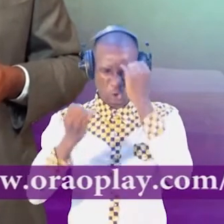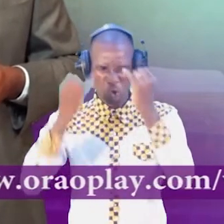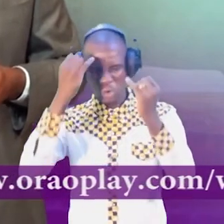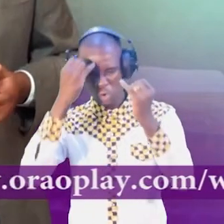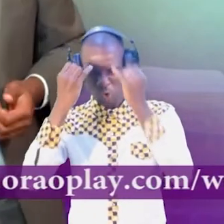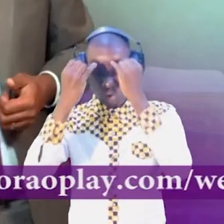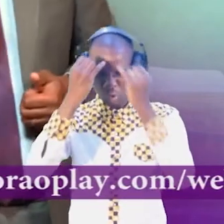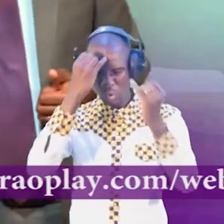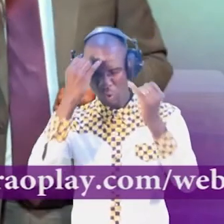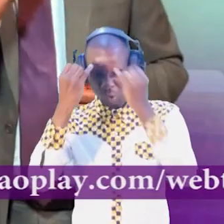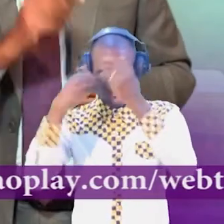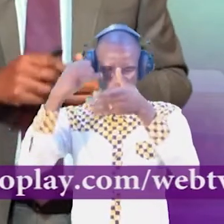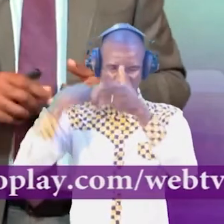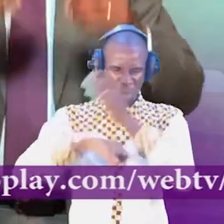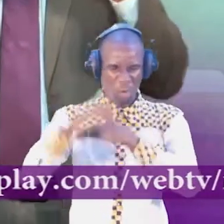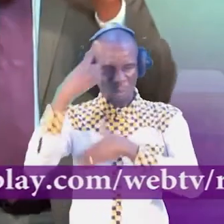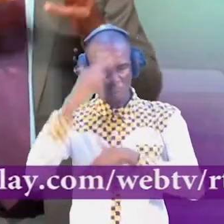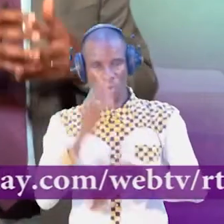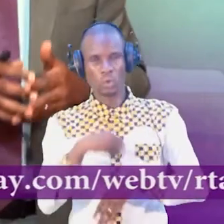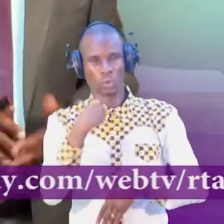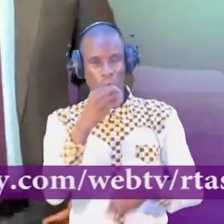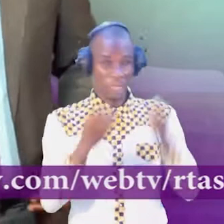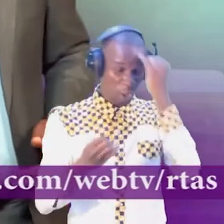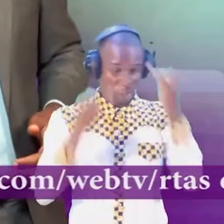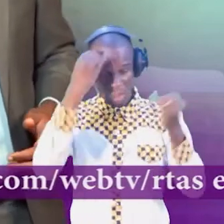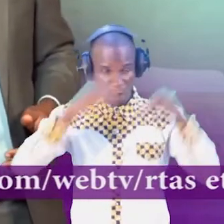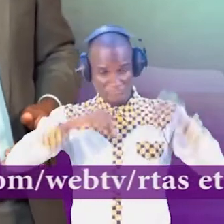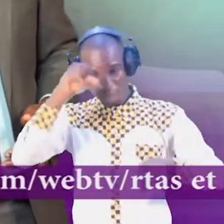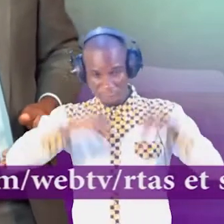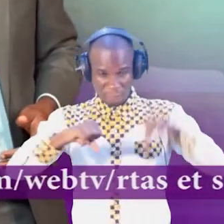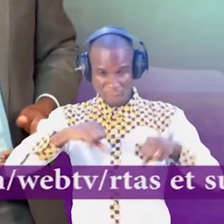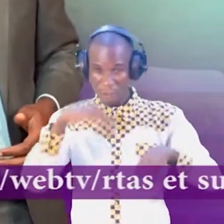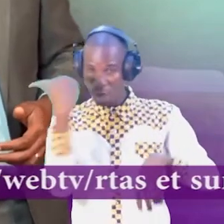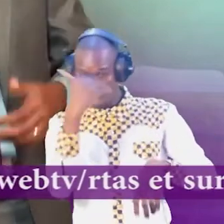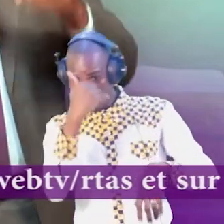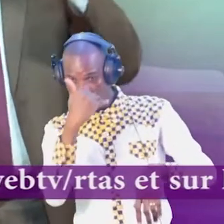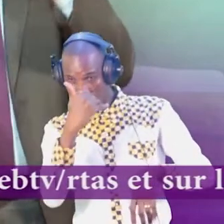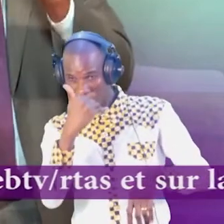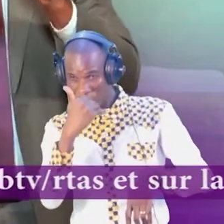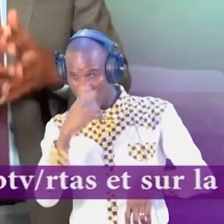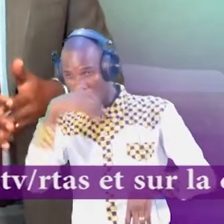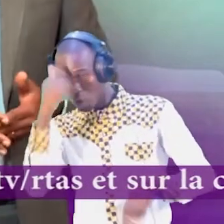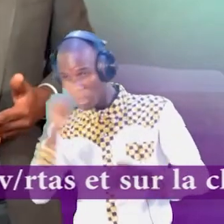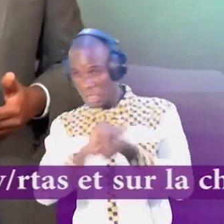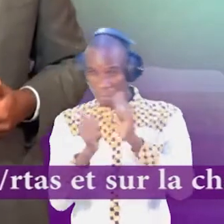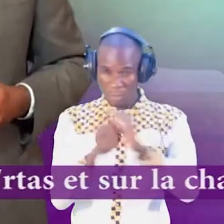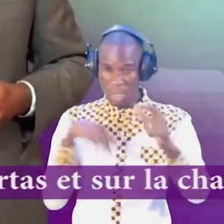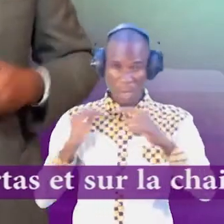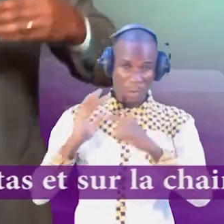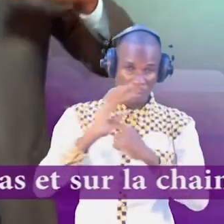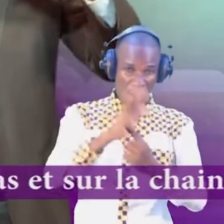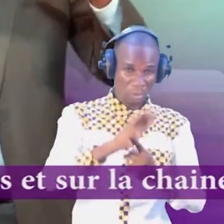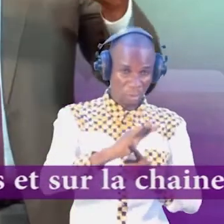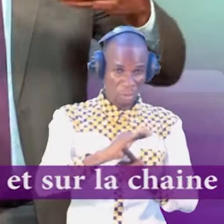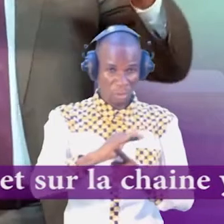Lilobelobi okopanza sango malamu mabete pona moninga. Makambo nyonso ya makanisela yo